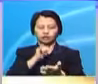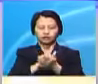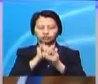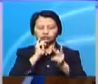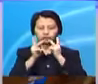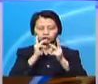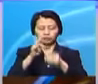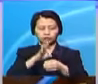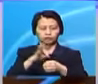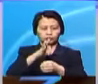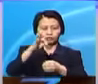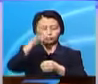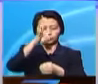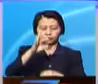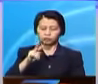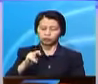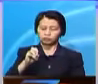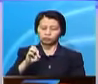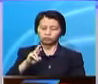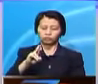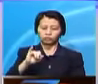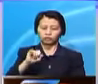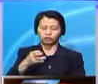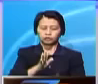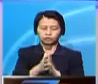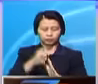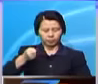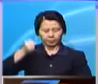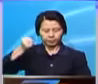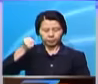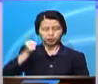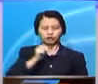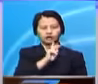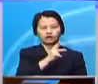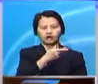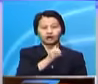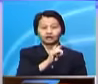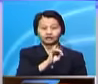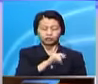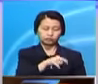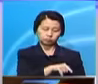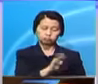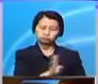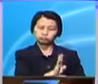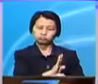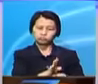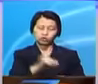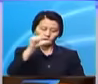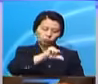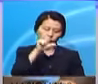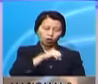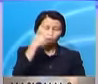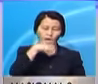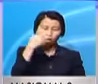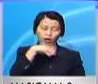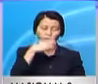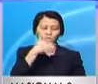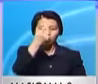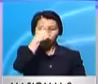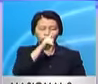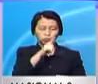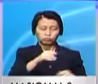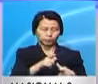semangat Allahyarham Tan Sri Nur Yakasnun itu menjadi pegangan Khatijah Muhammad, seorang pengusaha sos cili asli Khatijah,